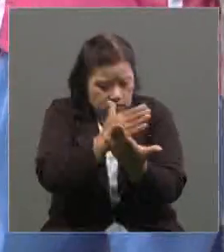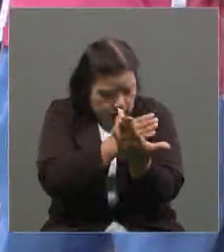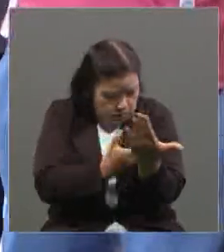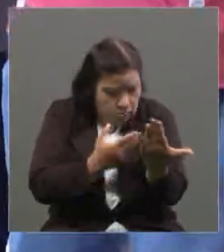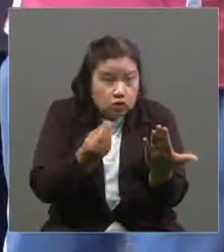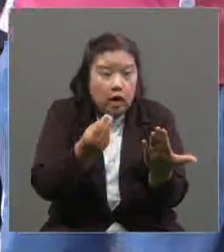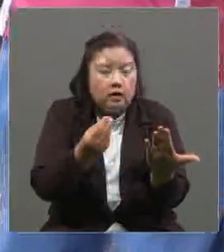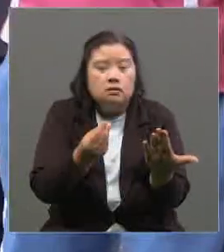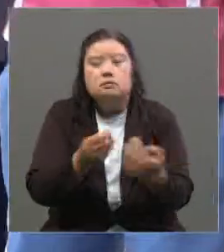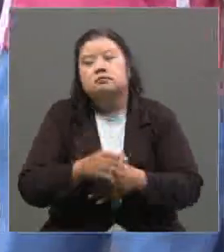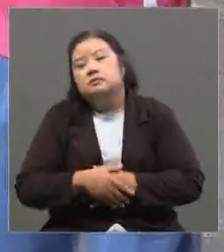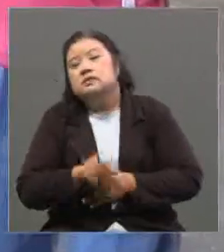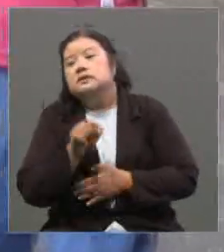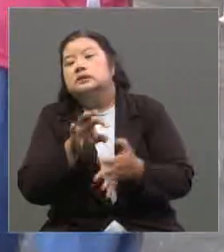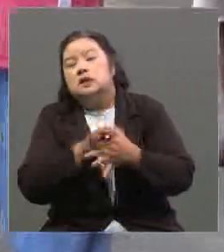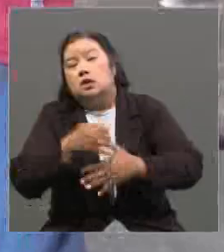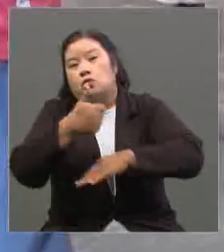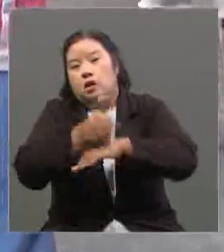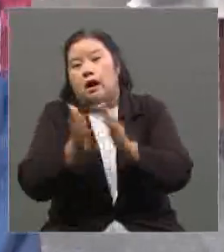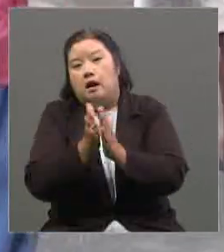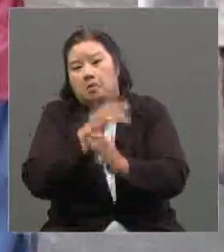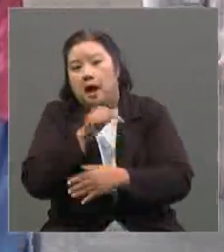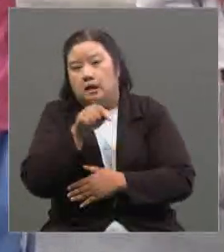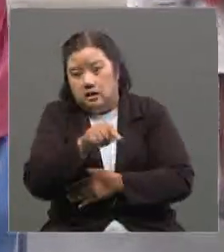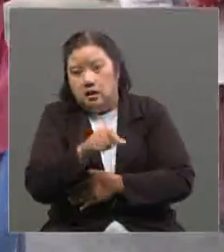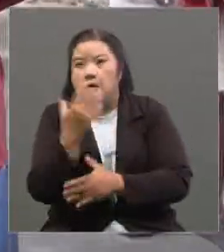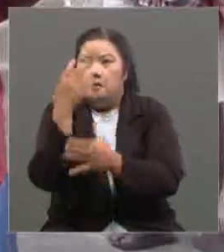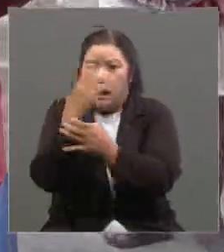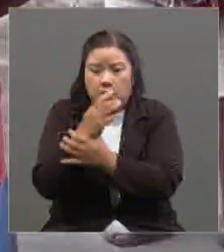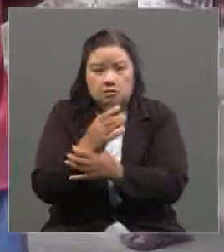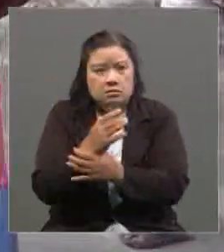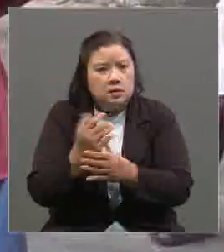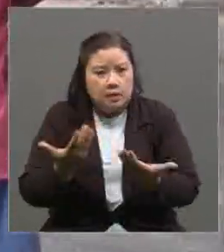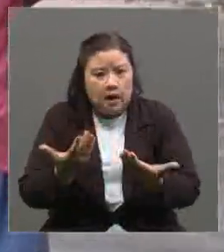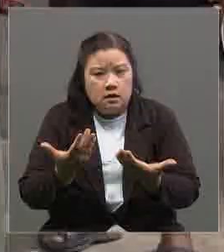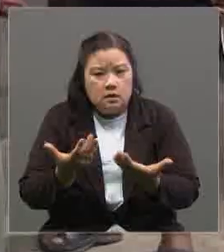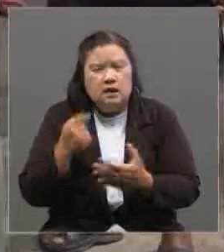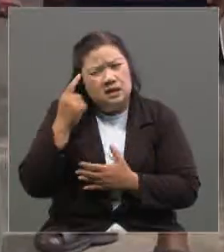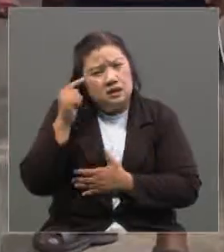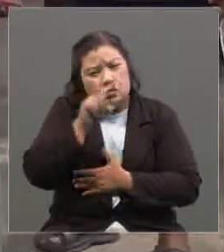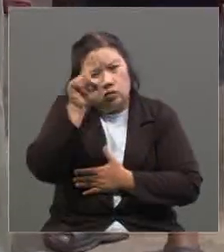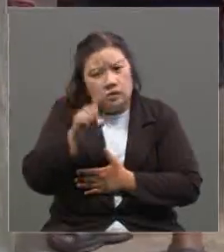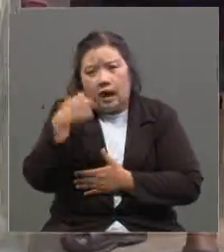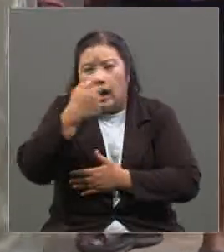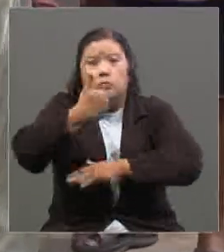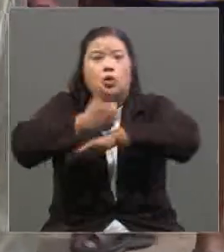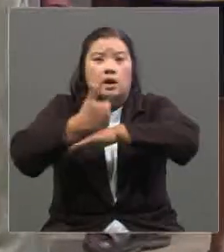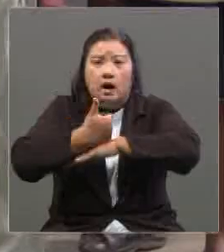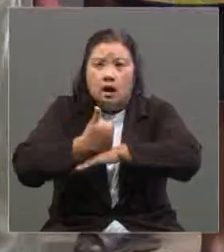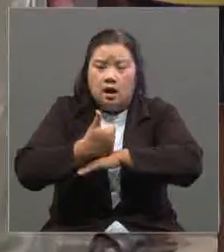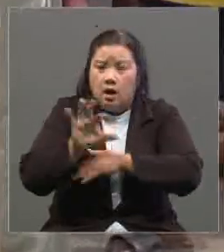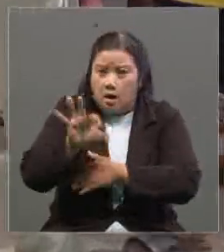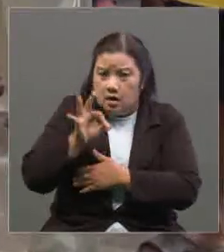ตั้งแต่เจ้าอาวาสท่านนี้เข้ามาหรอแล้วเจ้าอาวาสท่านนี้มาตั้งแต่เมื่อไหร่ยังไงชาวบ้านบอกว่าก็นี่แหละชาวบ้านก็สงสัยสังเกต